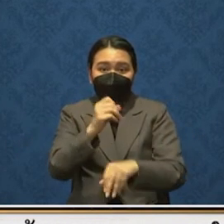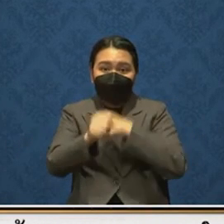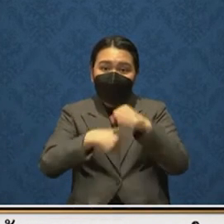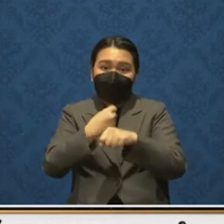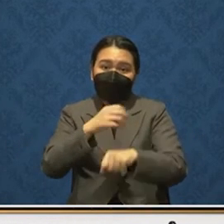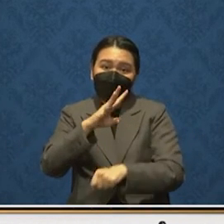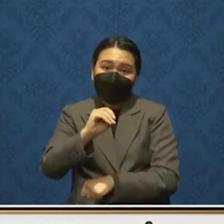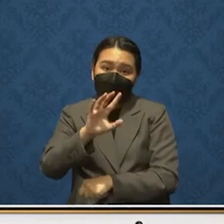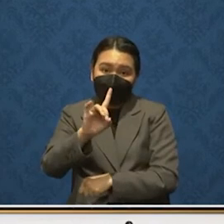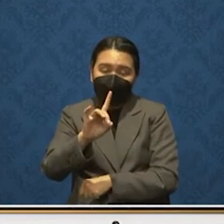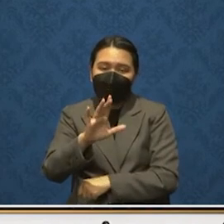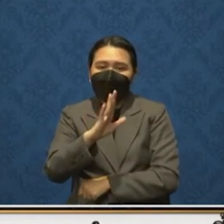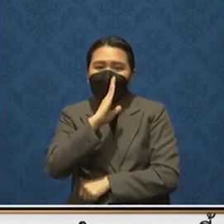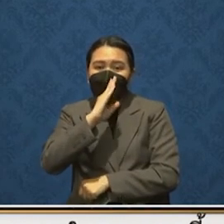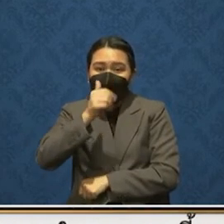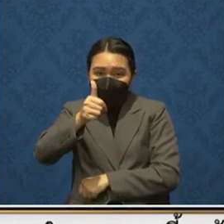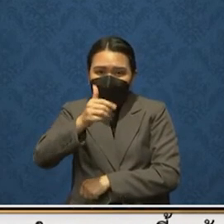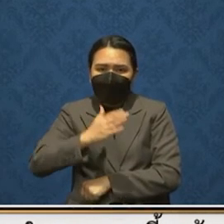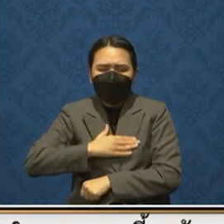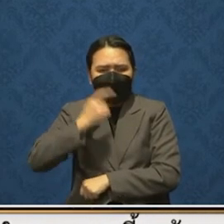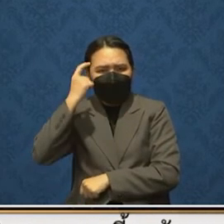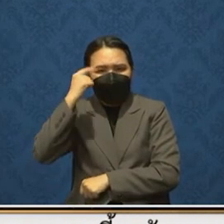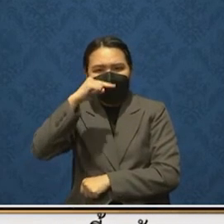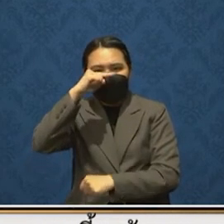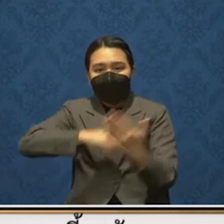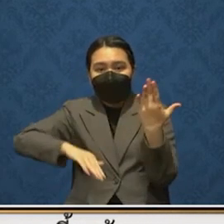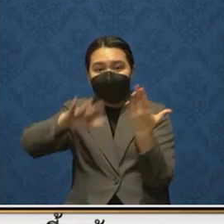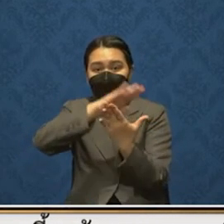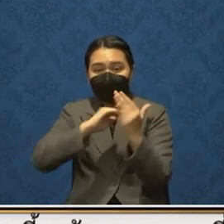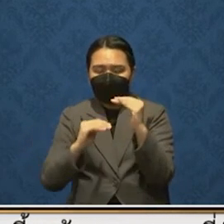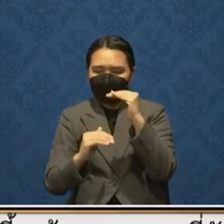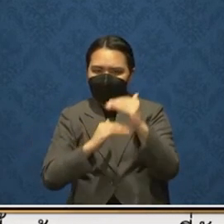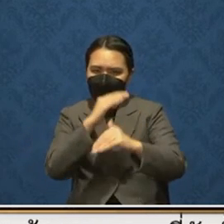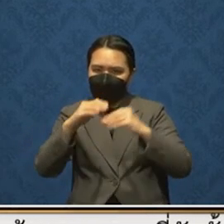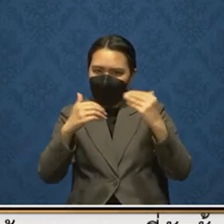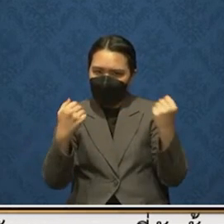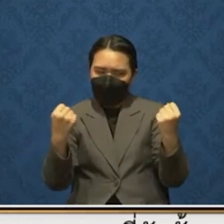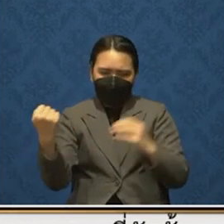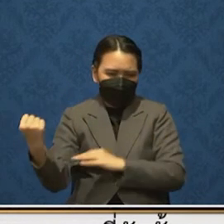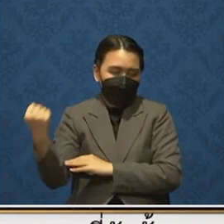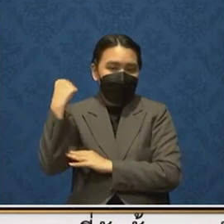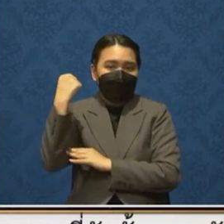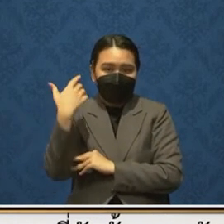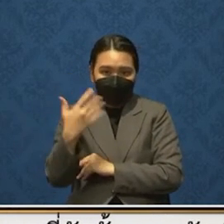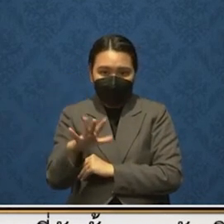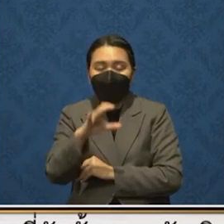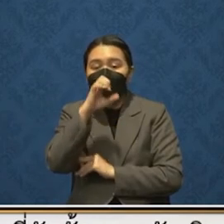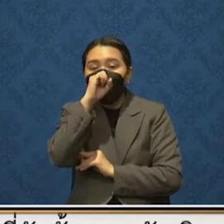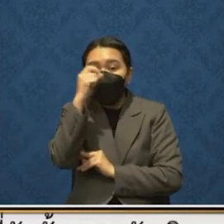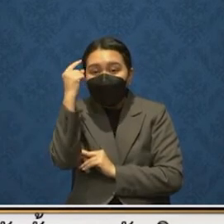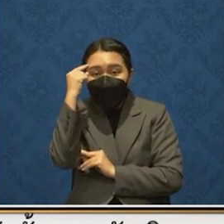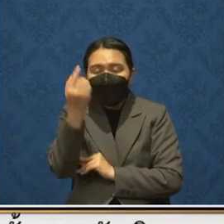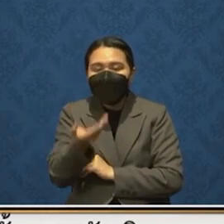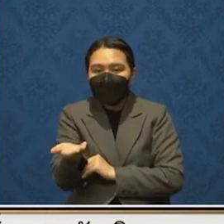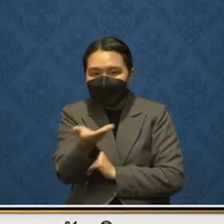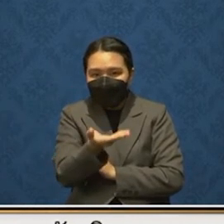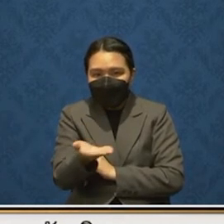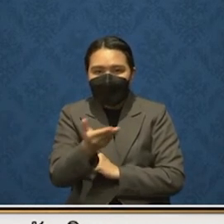ดีจริผมวปเทศไยคงเจริญเก้หน้าไปเป็มหาอำนาจแล้ระครับก็ลองคิดดูนะครับ